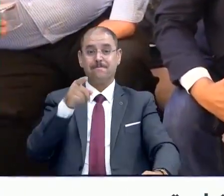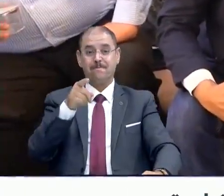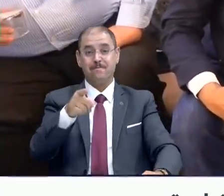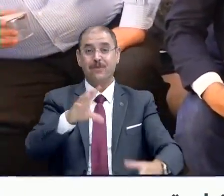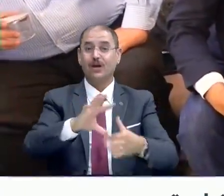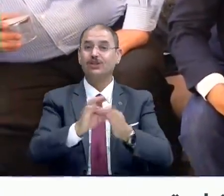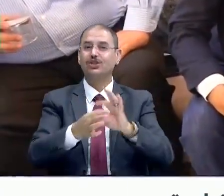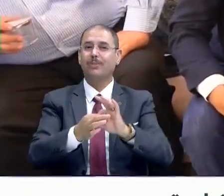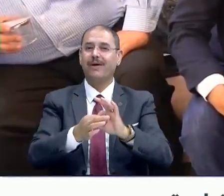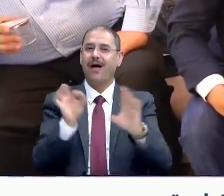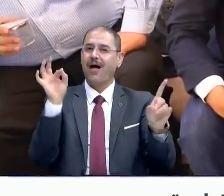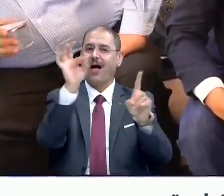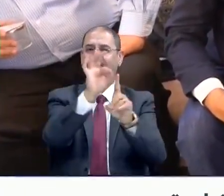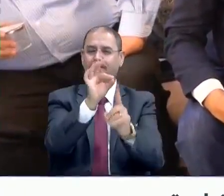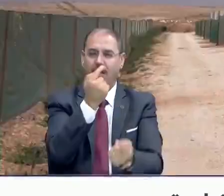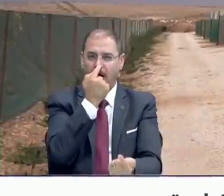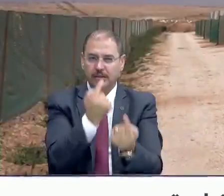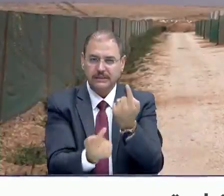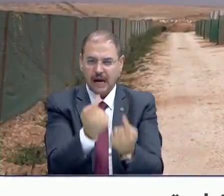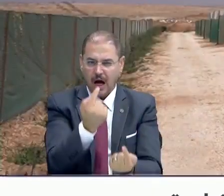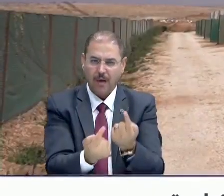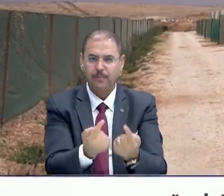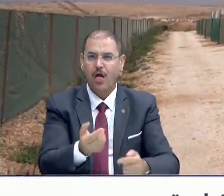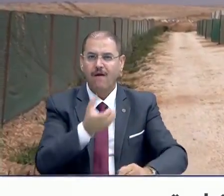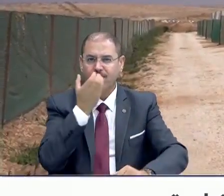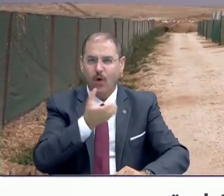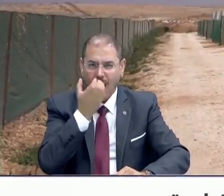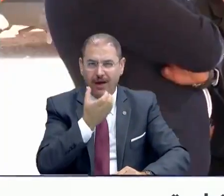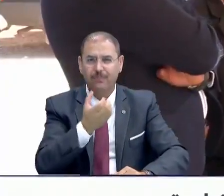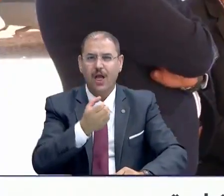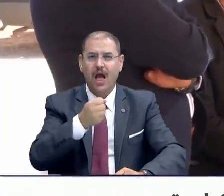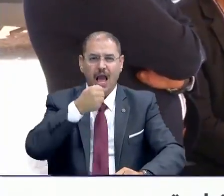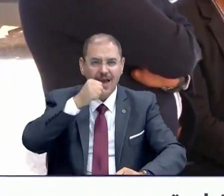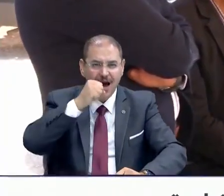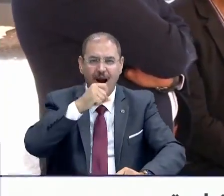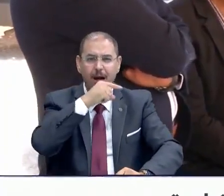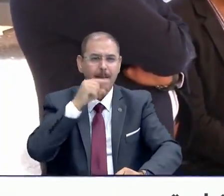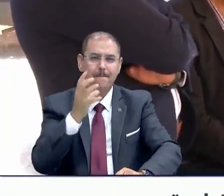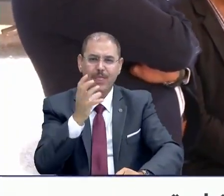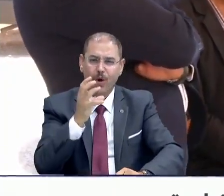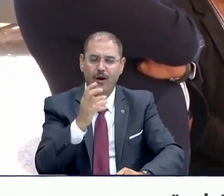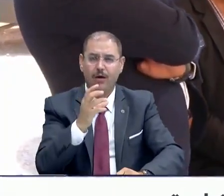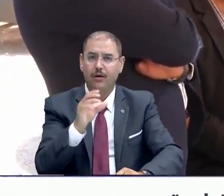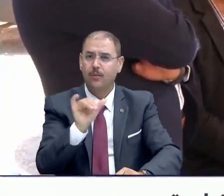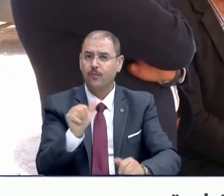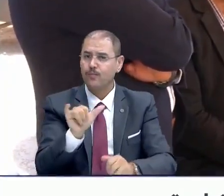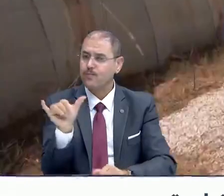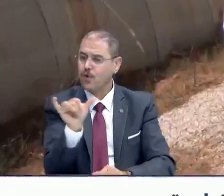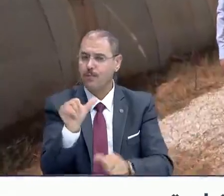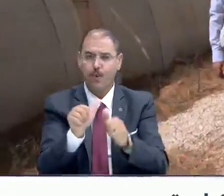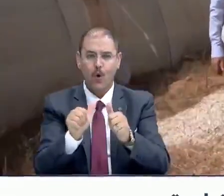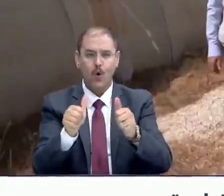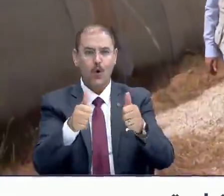الجمعيه بهدف زراعه الخضار واستخدام المنتجات في التصنيع الغذائي ودعم الاسر من المجتمعات المحليه